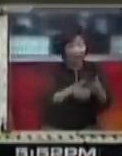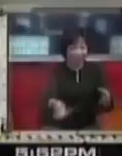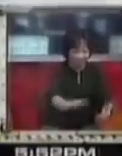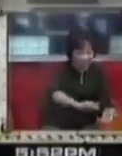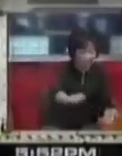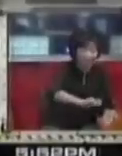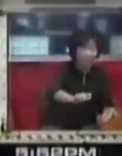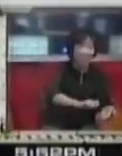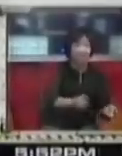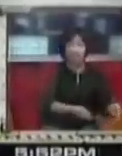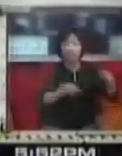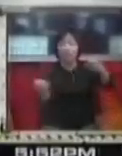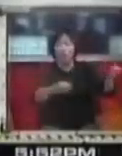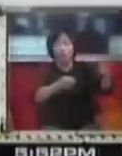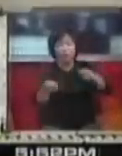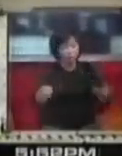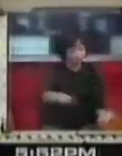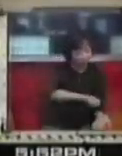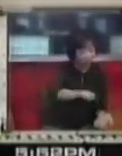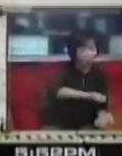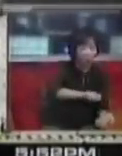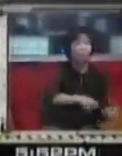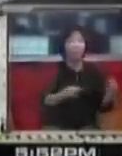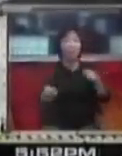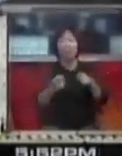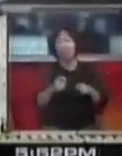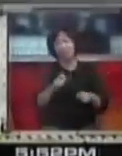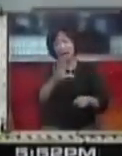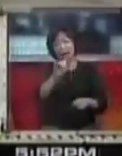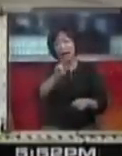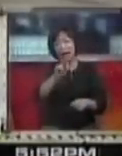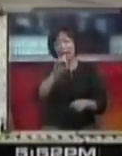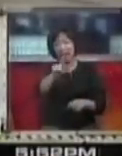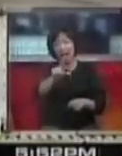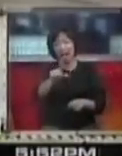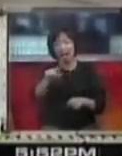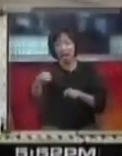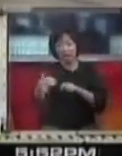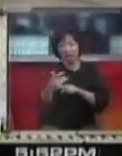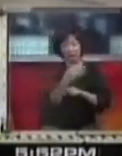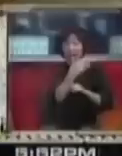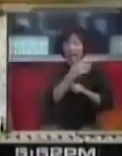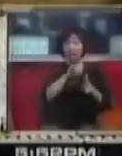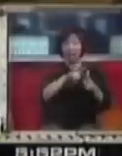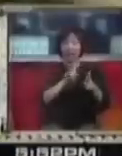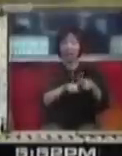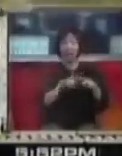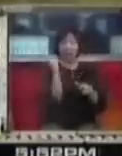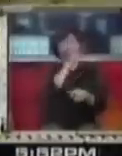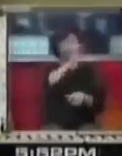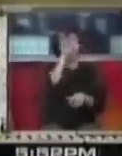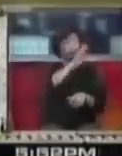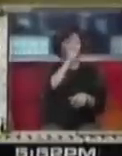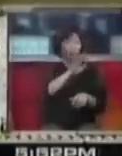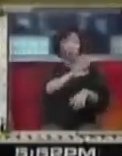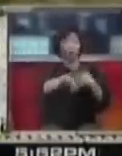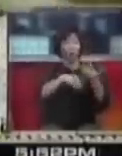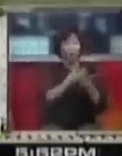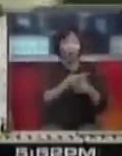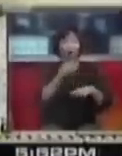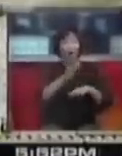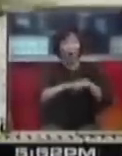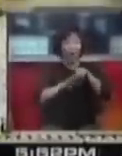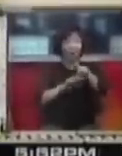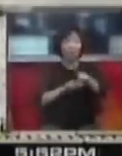balde. Tubig daw ito mula sa kanal na pumapasok sa loob ng kanilang bahay. nag-ugat daw ang kanilang kalbaryo